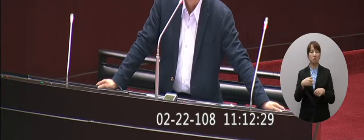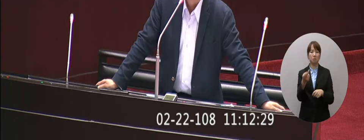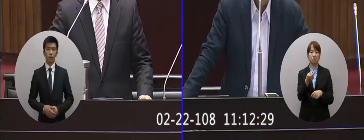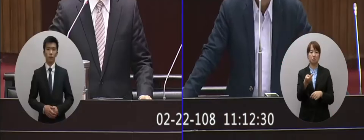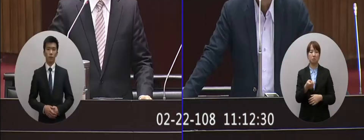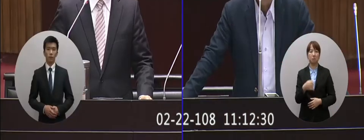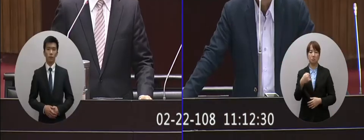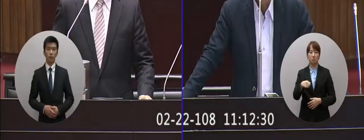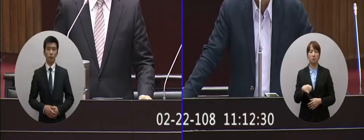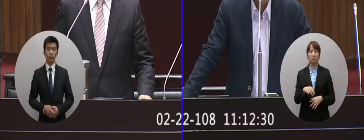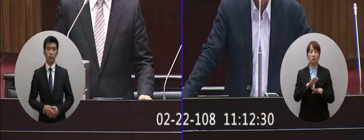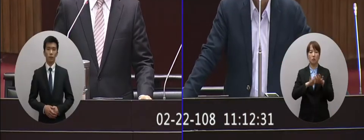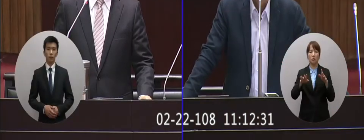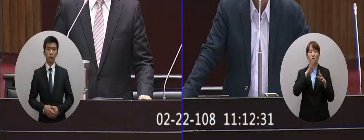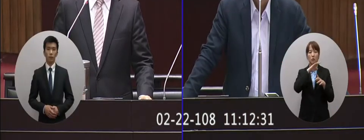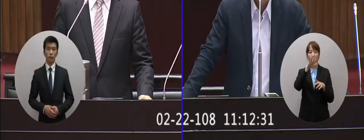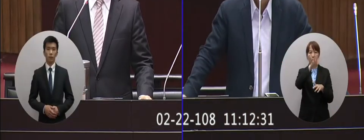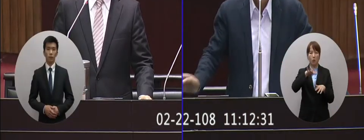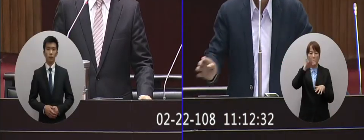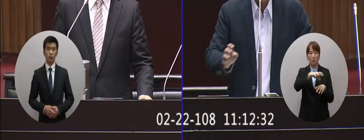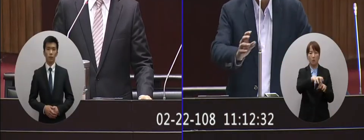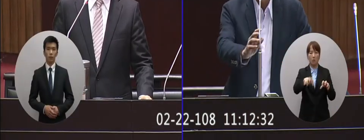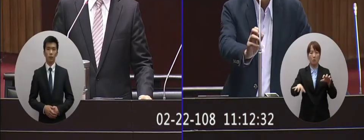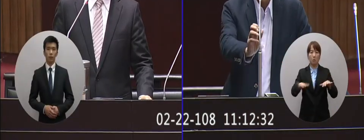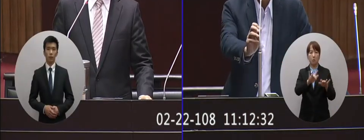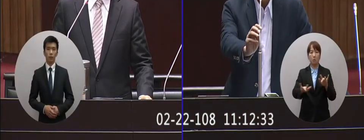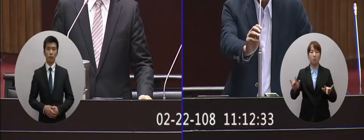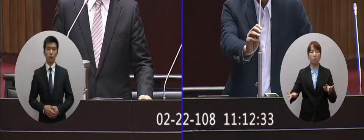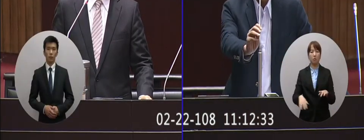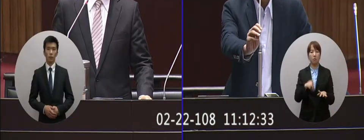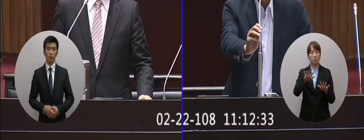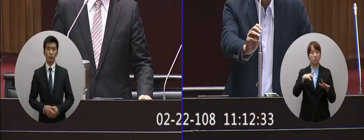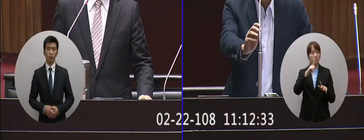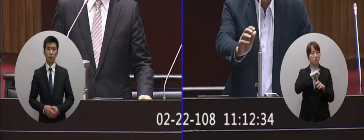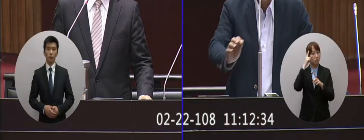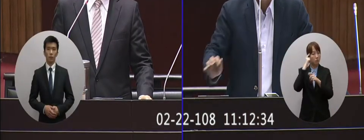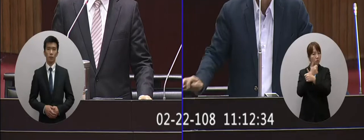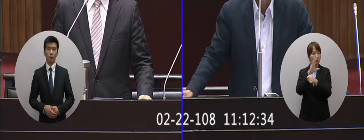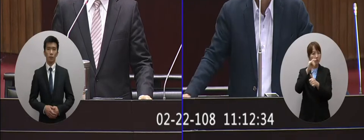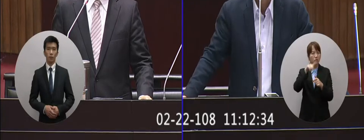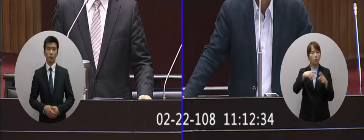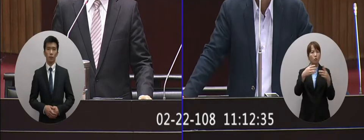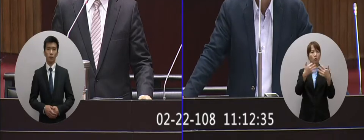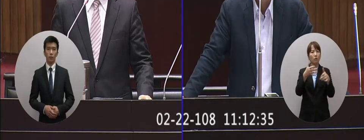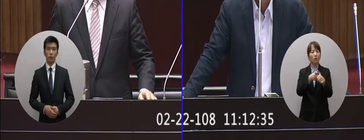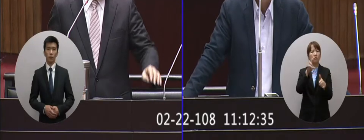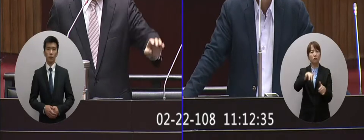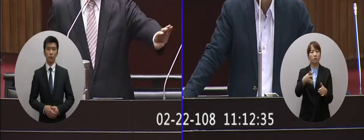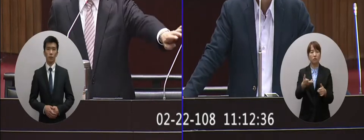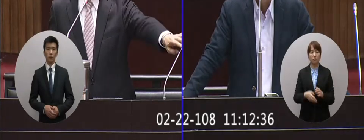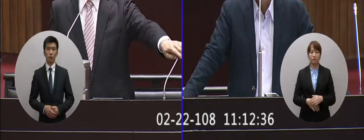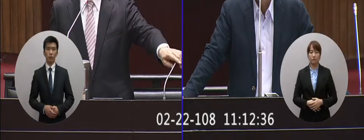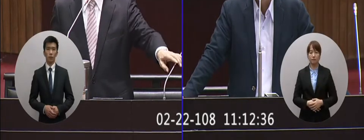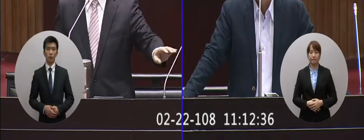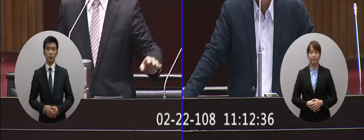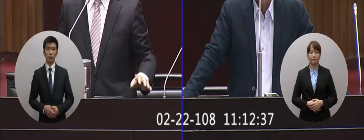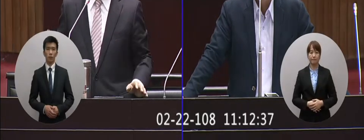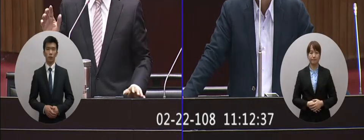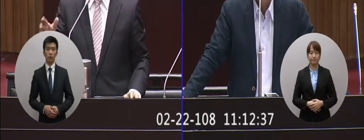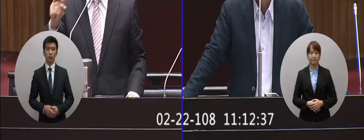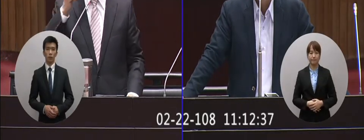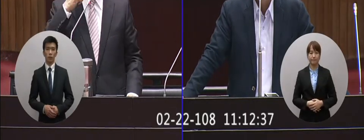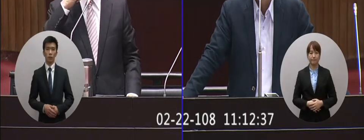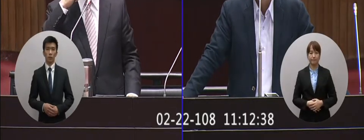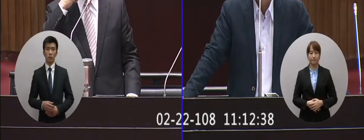差，所以才会5000个坑洞。那这个部分院长不知道有没有思考过，到底问题出在哪里？